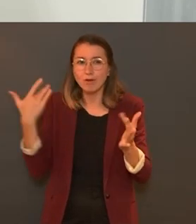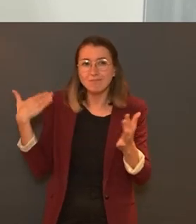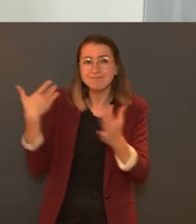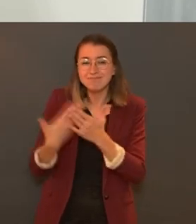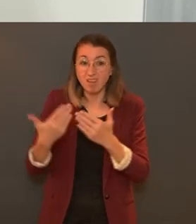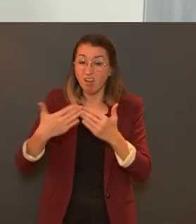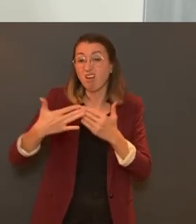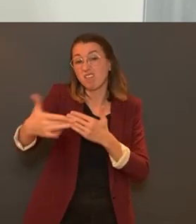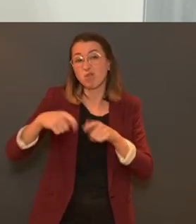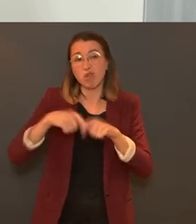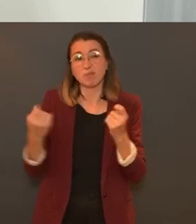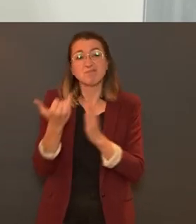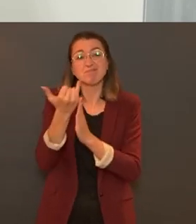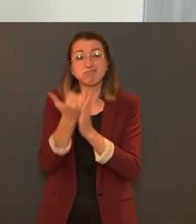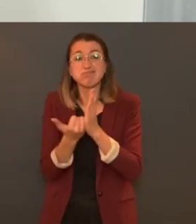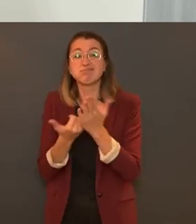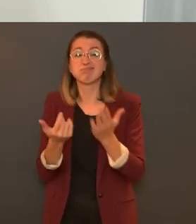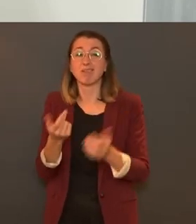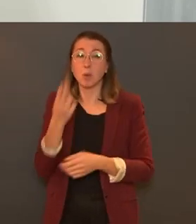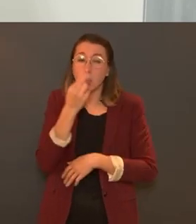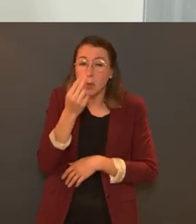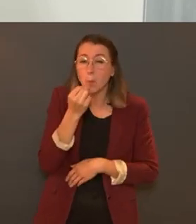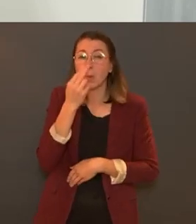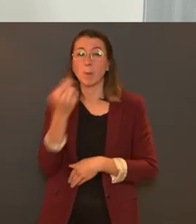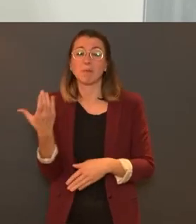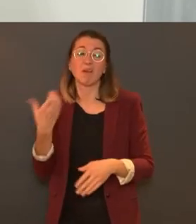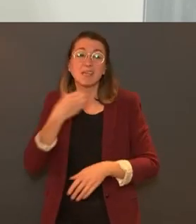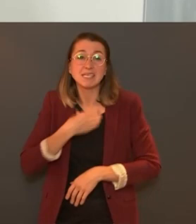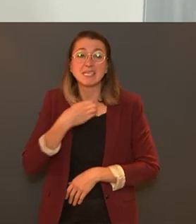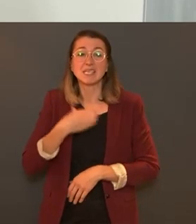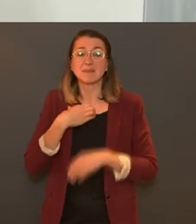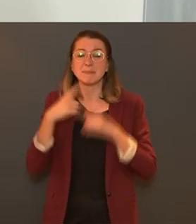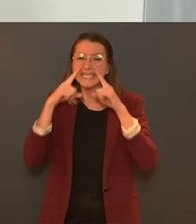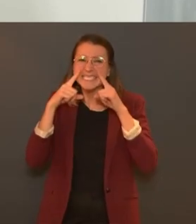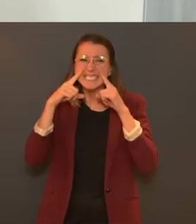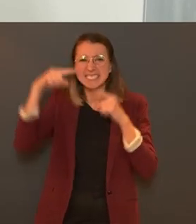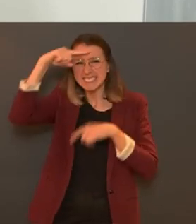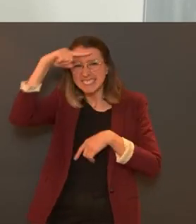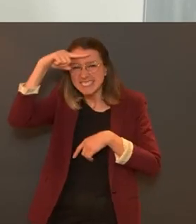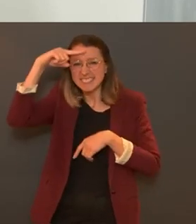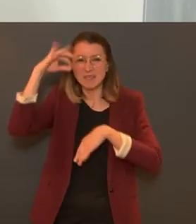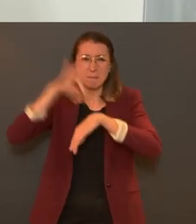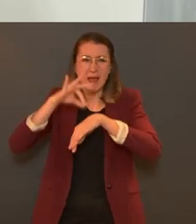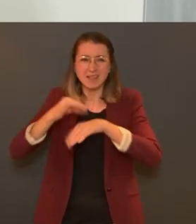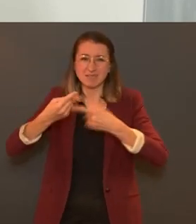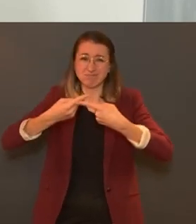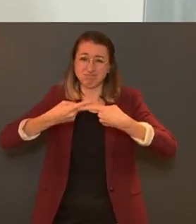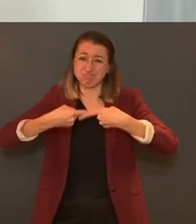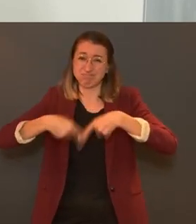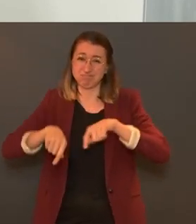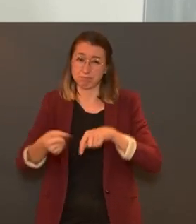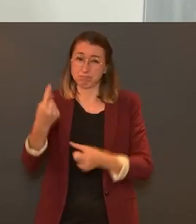les grippes, les sinusites et autres maladies du même ordre feront également leur retour, pour ceux qui ne sont pas déjà